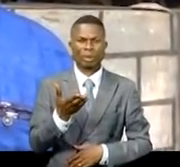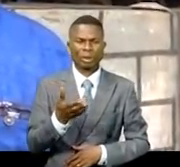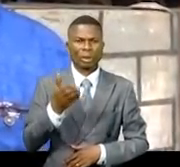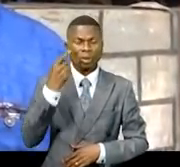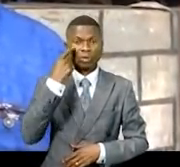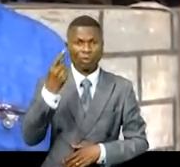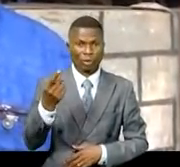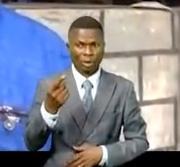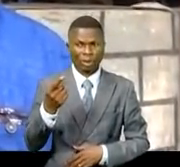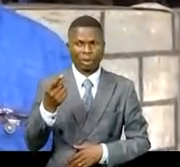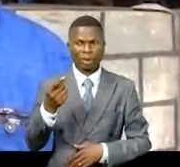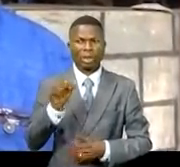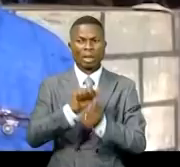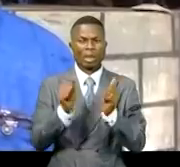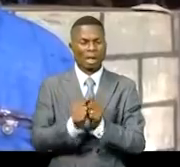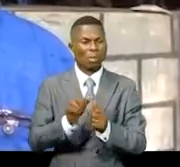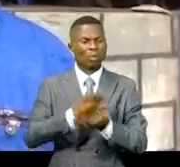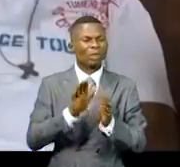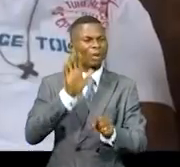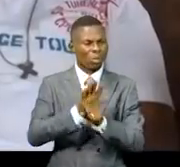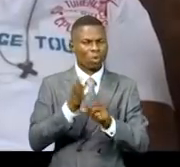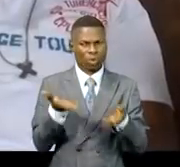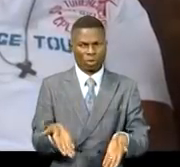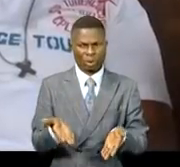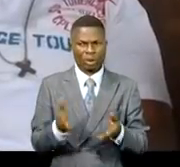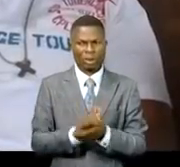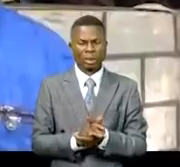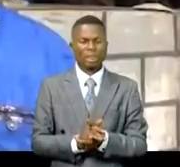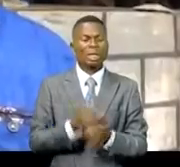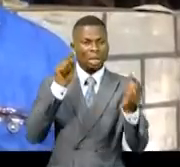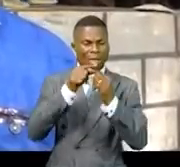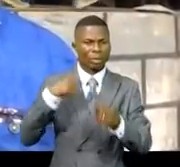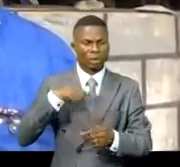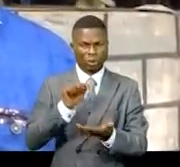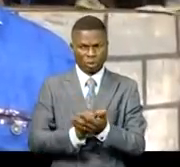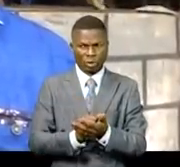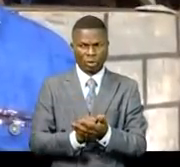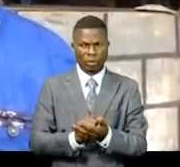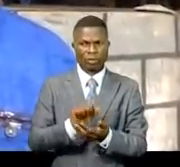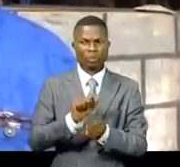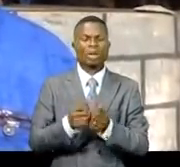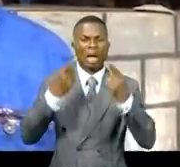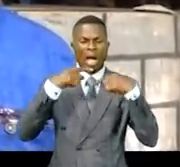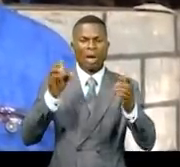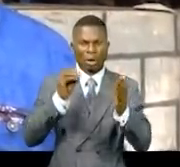que ces cas ne font qu'augmenter. C'est ça notre inquiétude. Et si ces cas devenaient